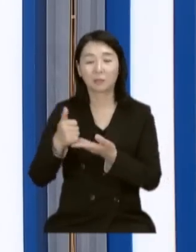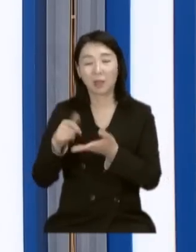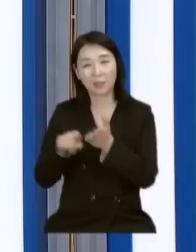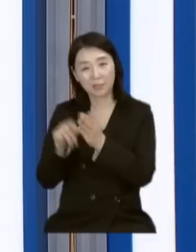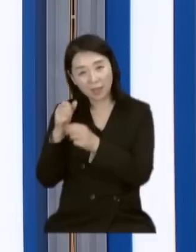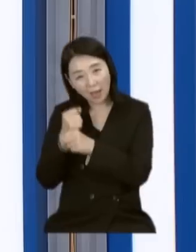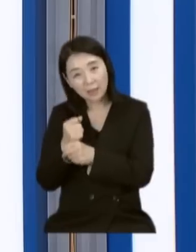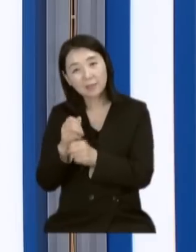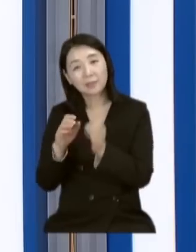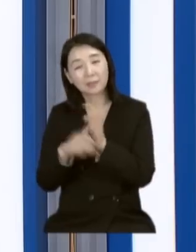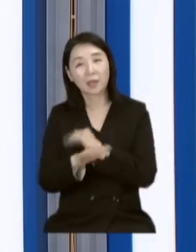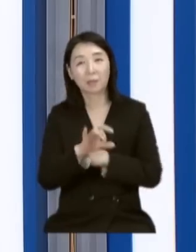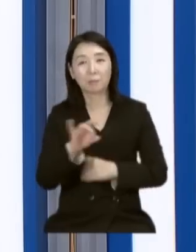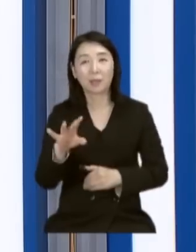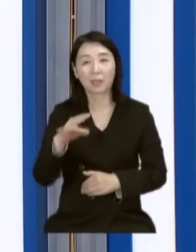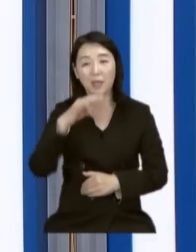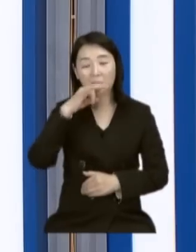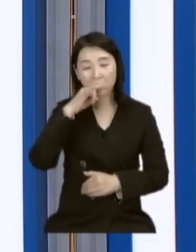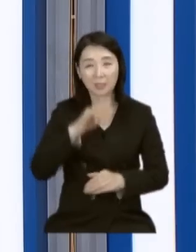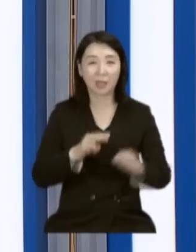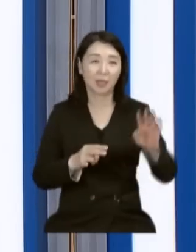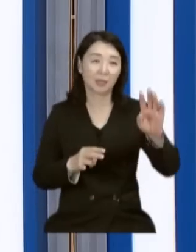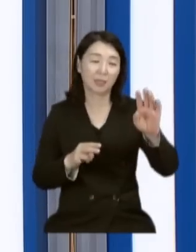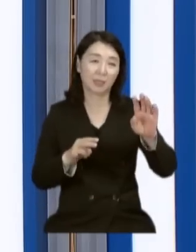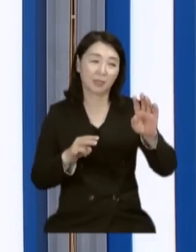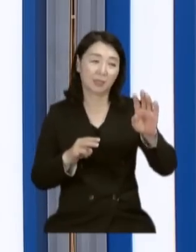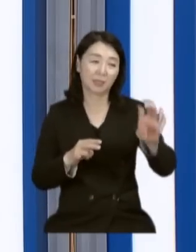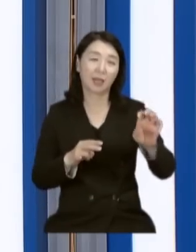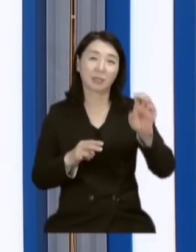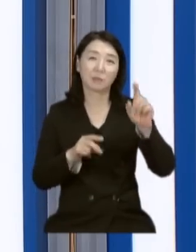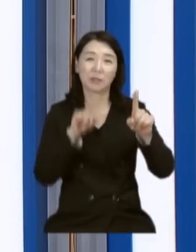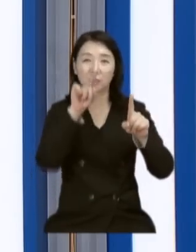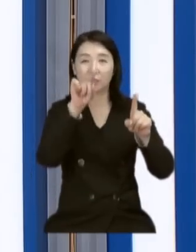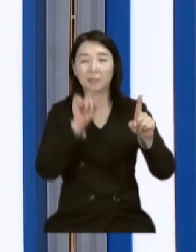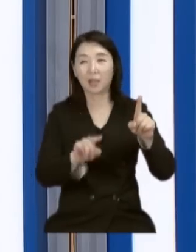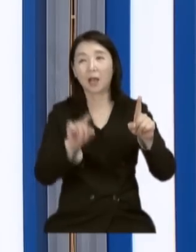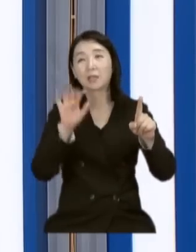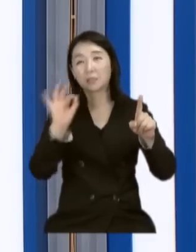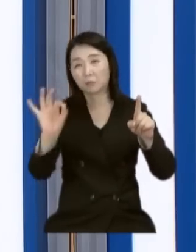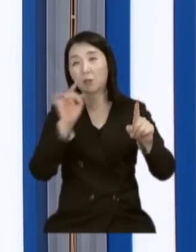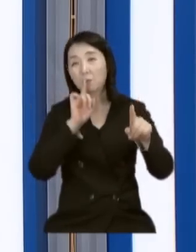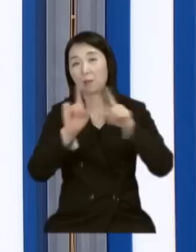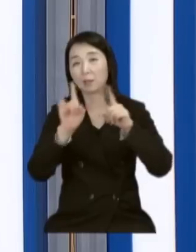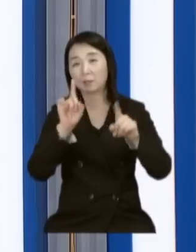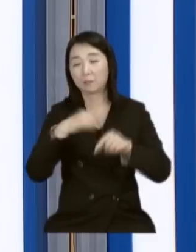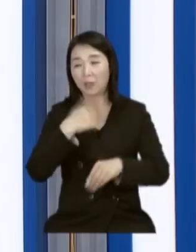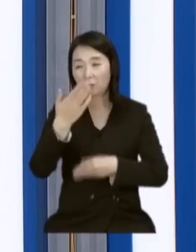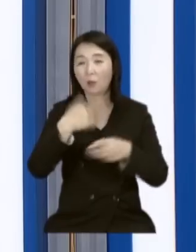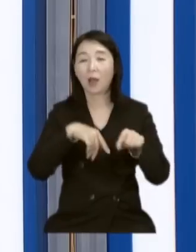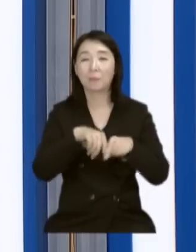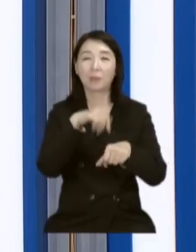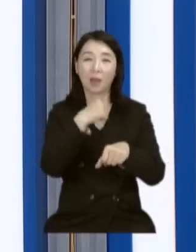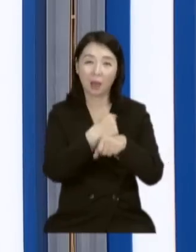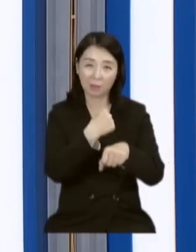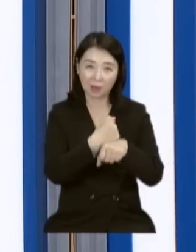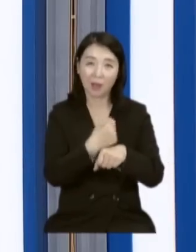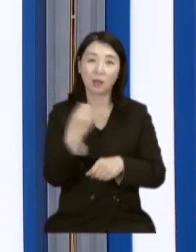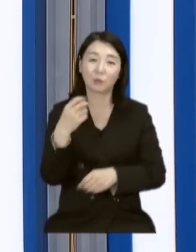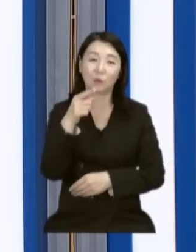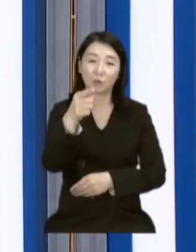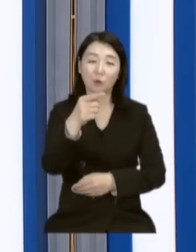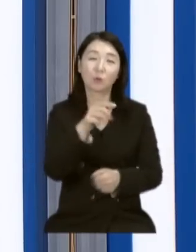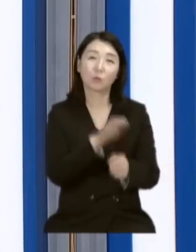때마다 그 이사야 41장 10절 말씀 내가 너와 함께 함이라, 내가